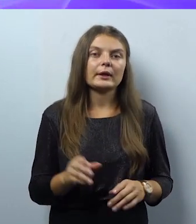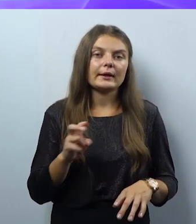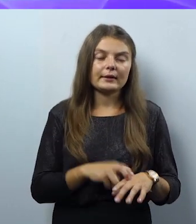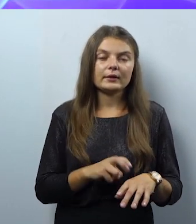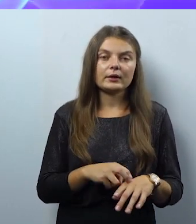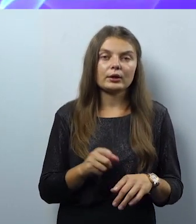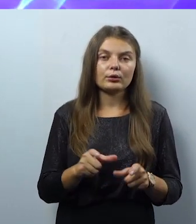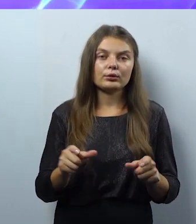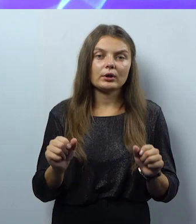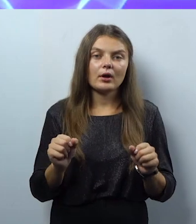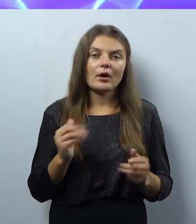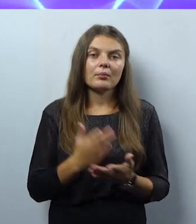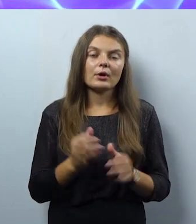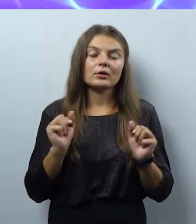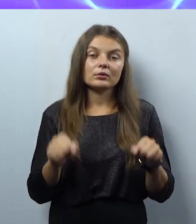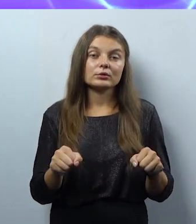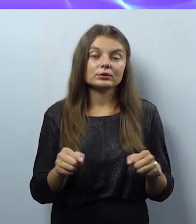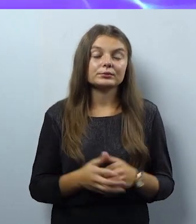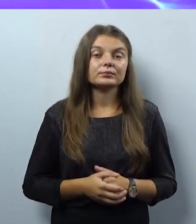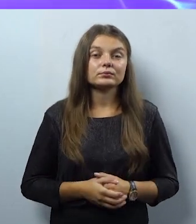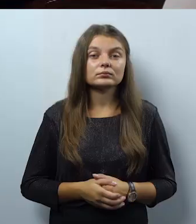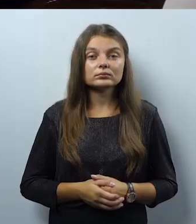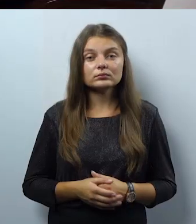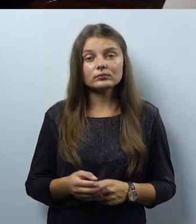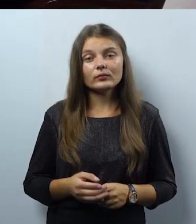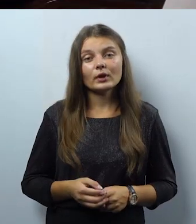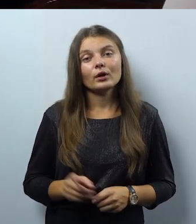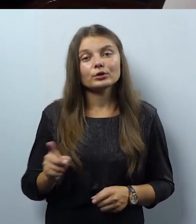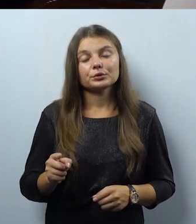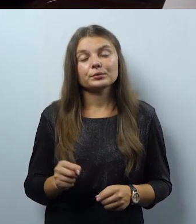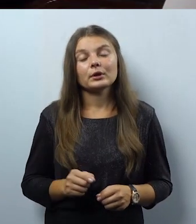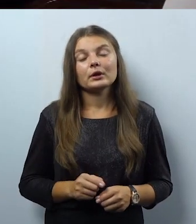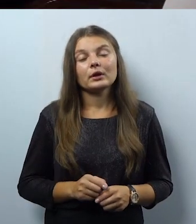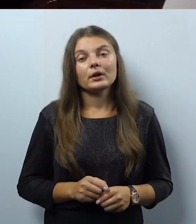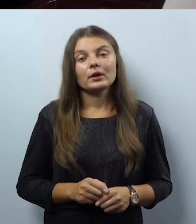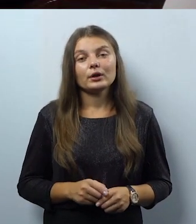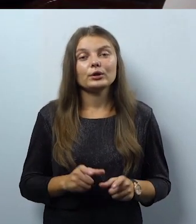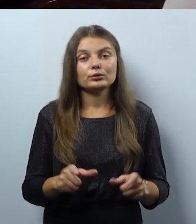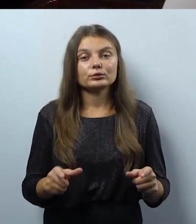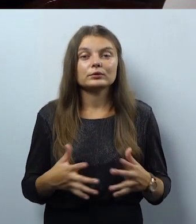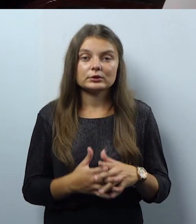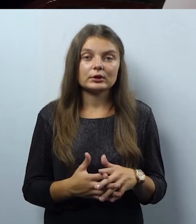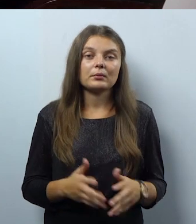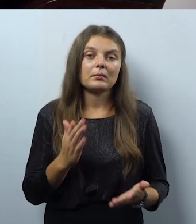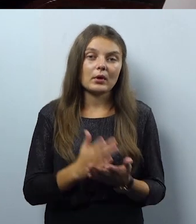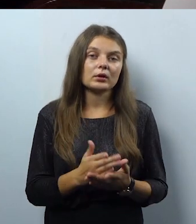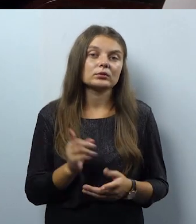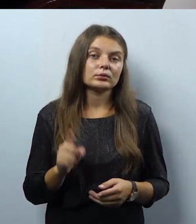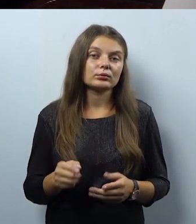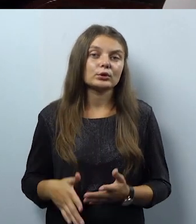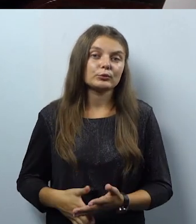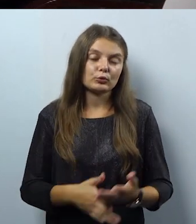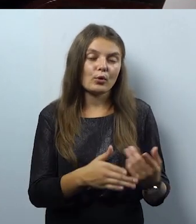мали можливість, тобто сільська медицина стала ближчою до людей. І дуже важливим буде залишатися все ж таки продовження реформи